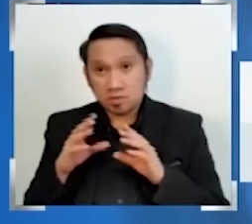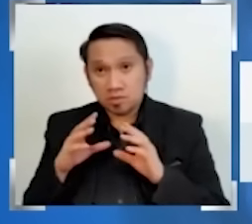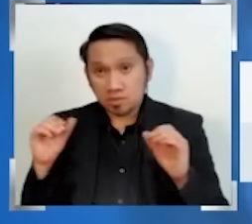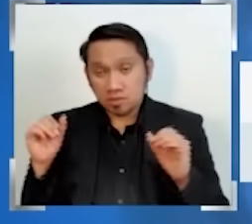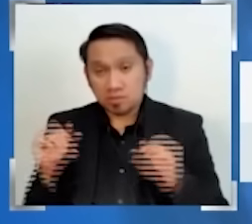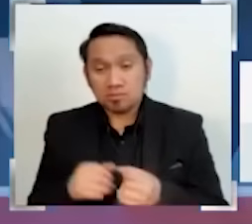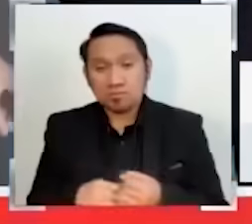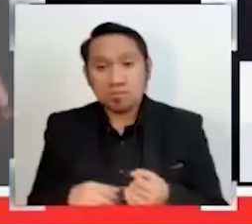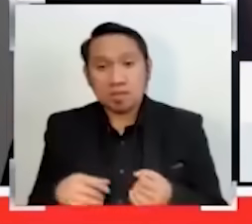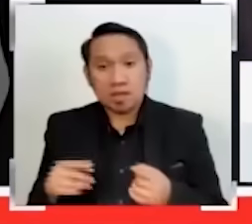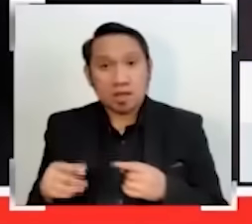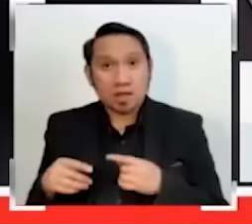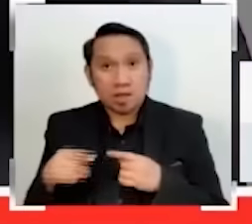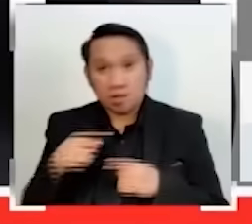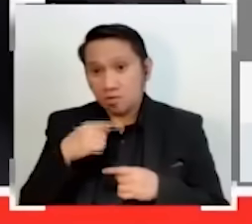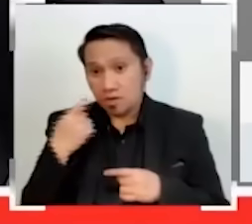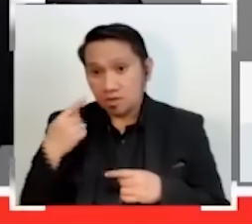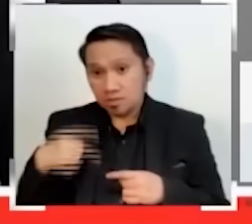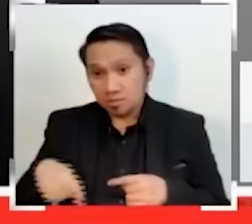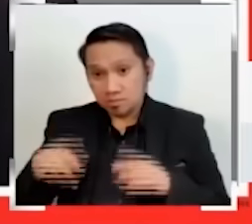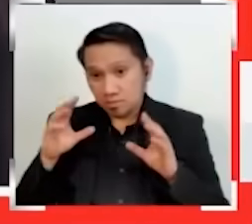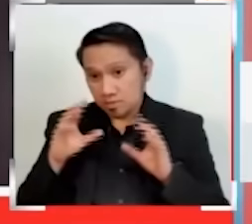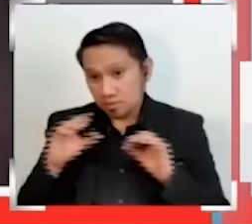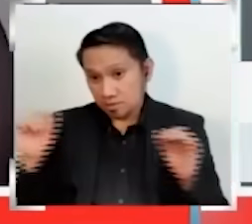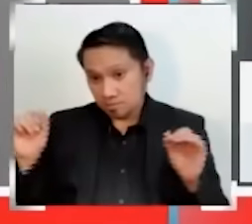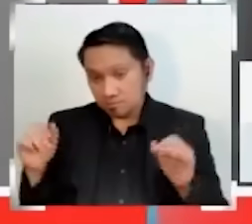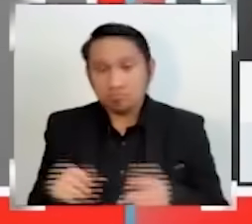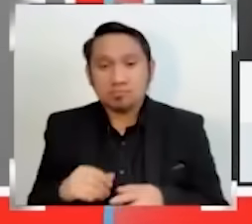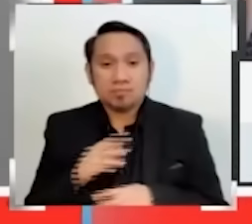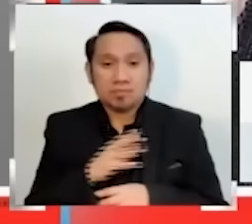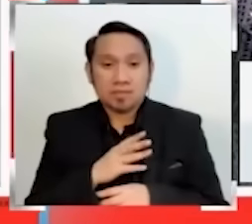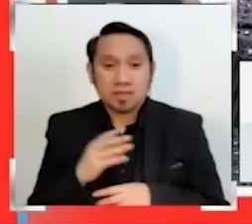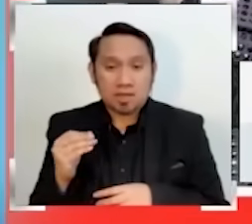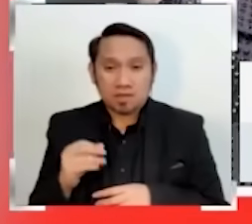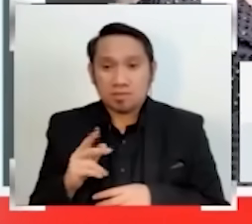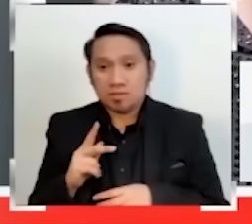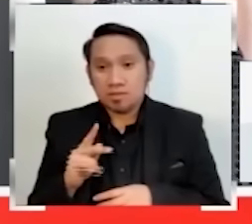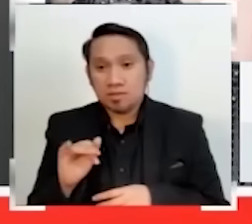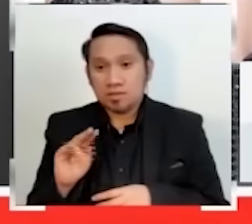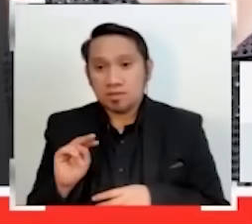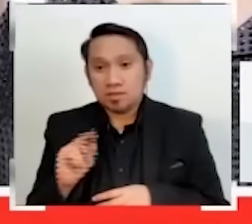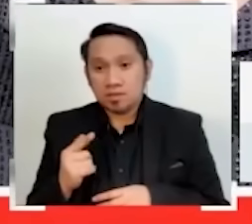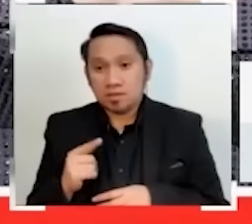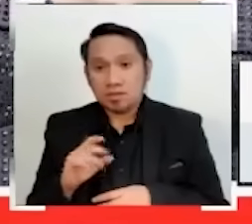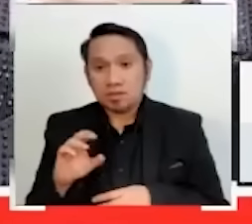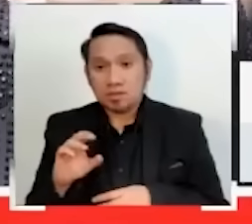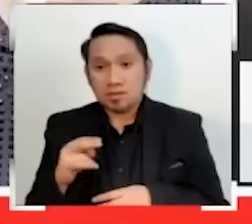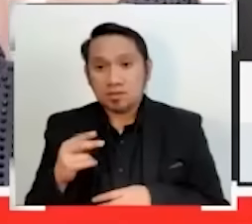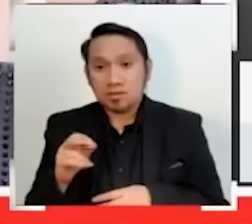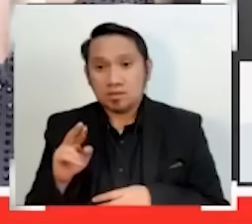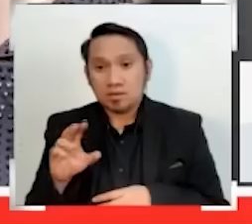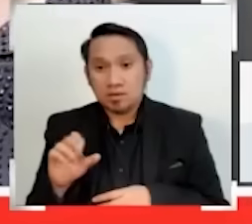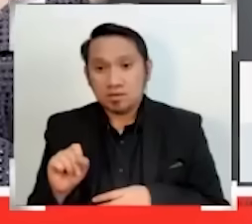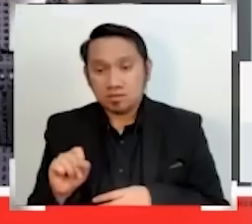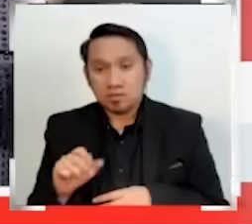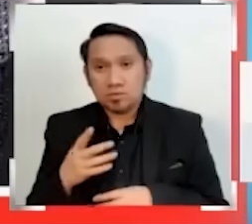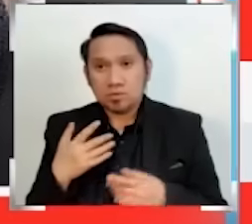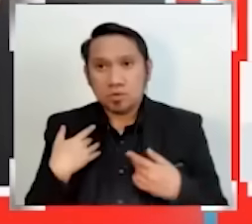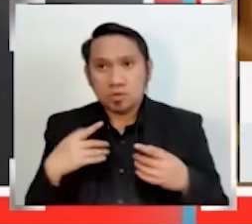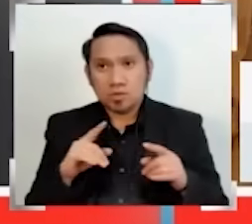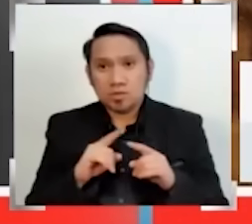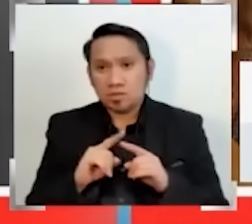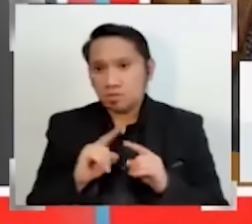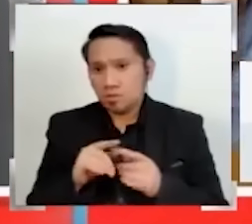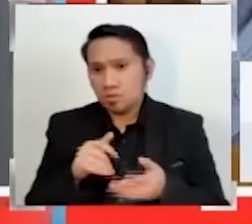Russian President Vladimir Putin at King Charles III. Pumakot din siya ng parangal sa iba't ibang award-giving body